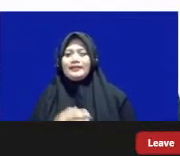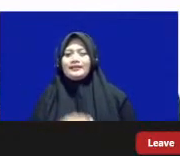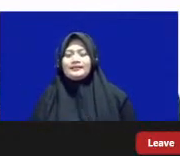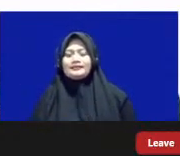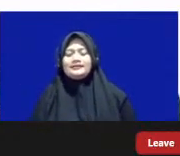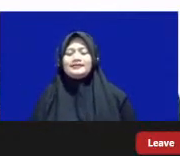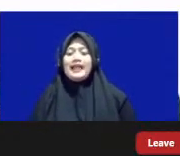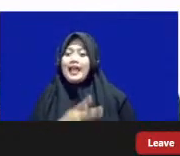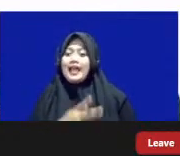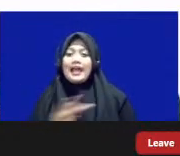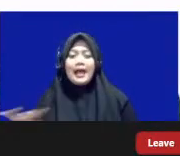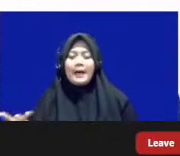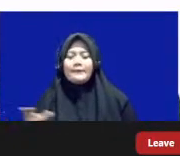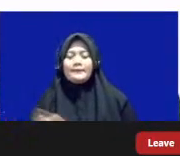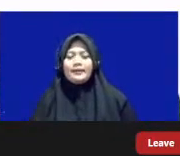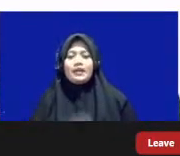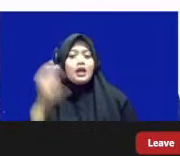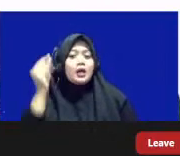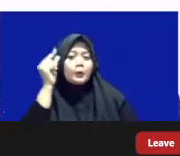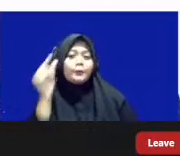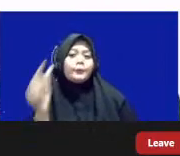kami selaku untuk